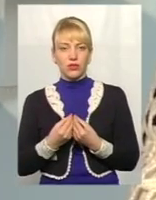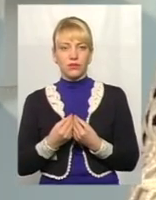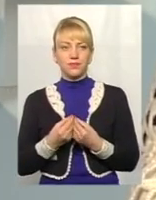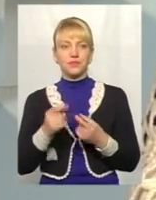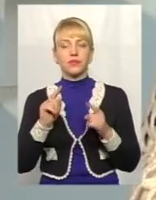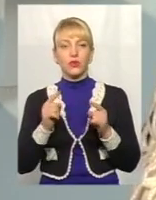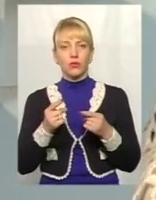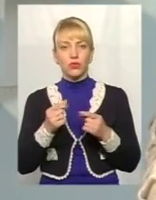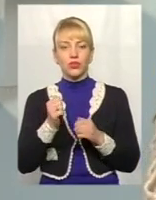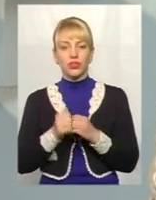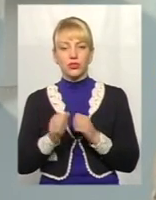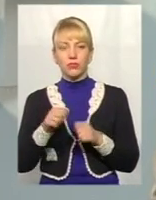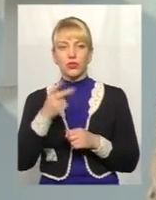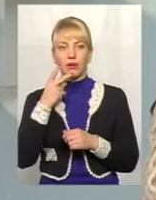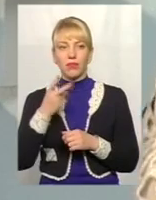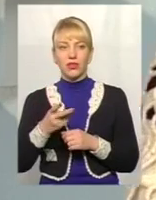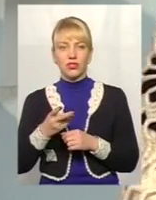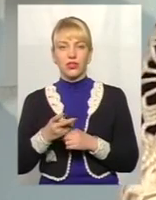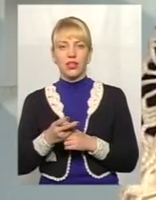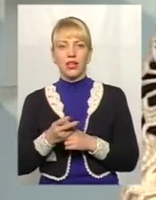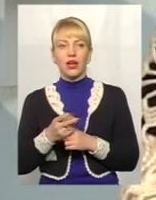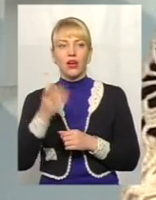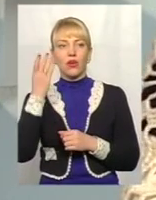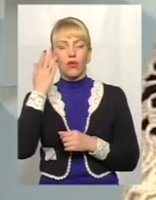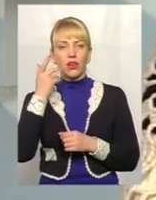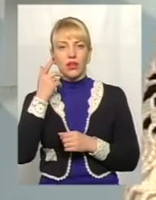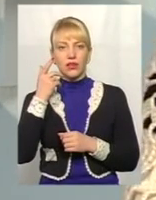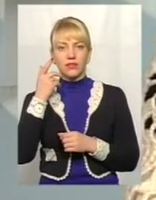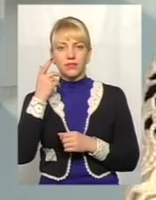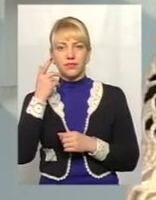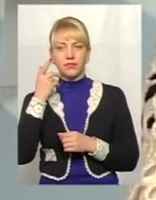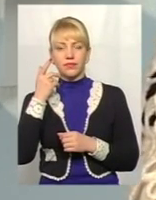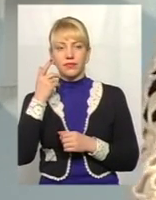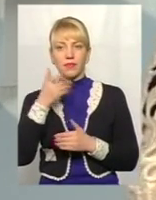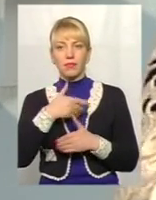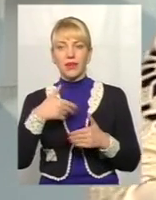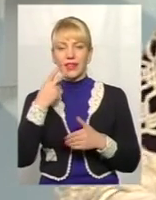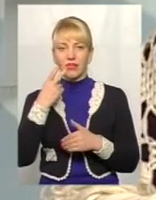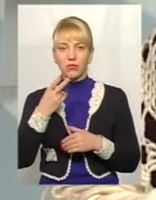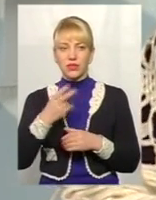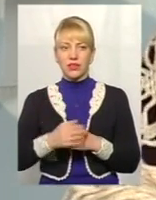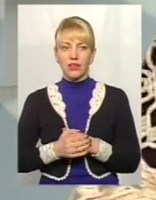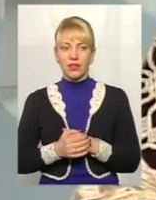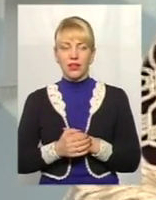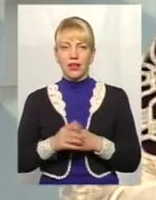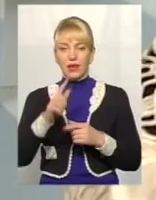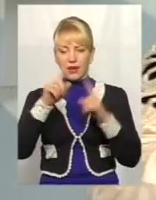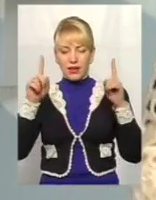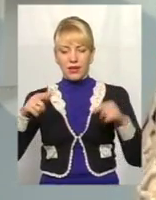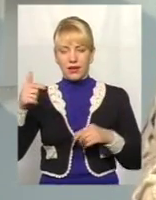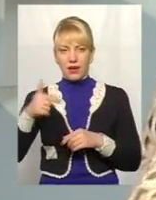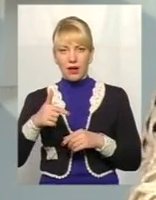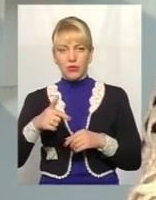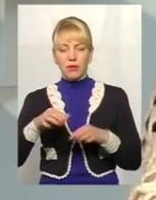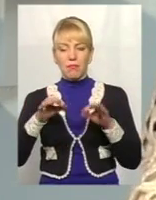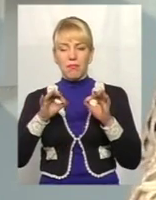Тому часто можна бачити, коли ми дивимося грамоту праведників